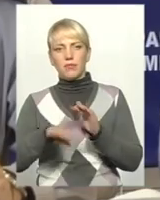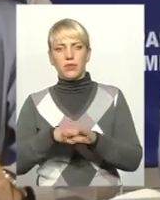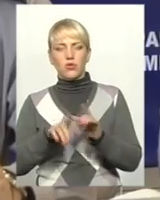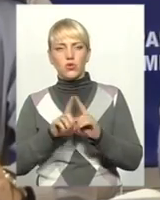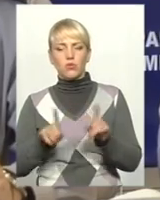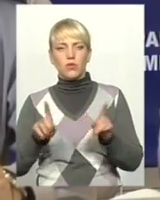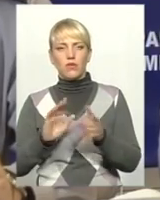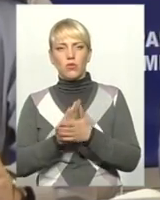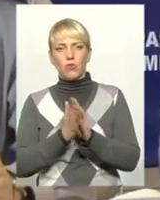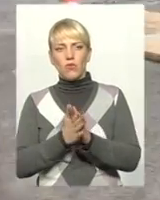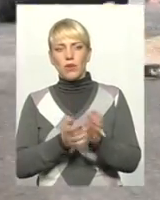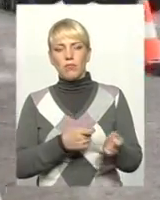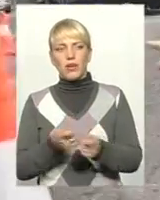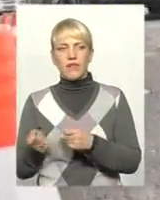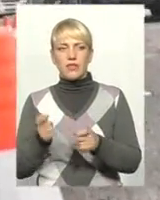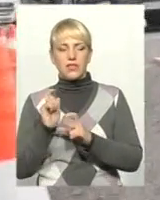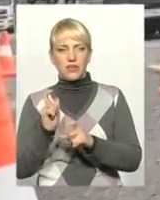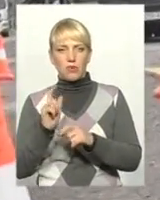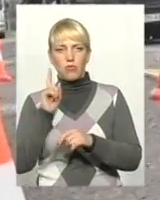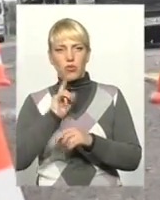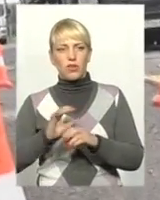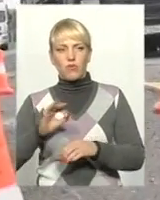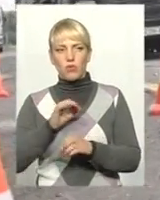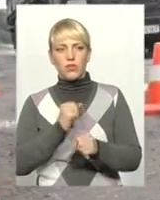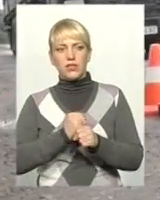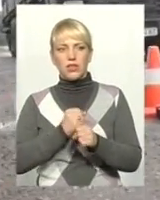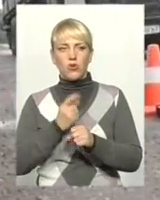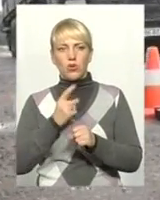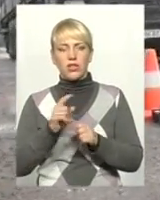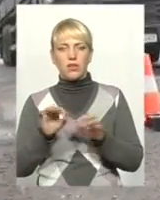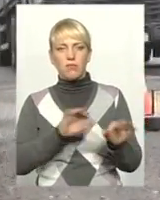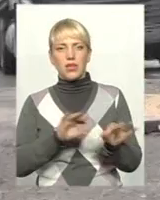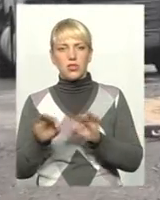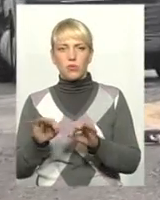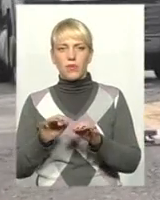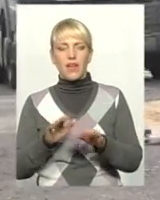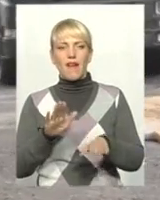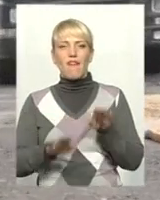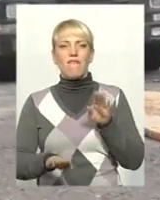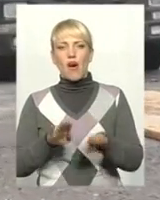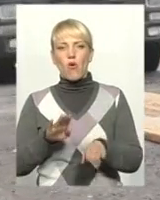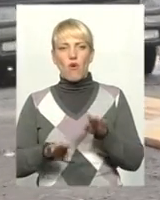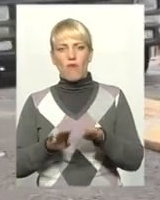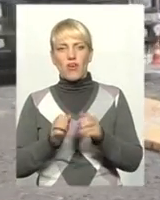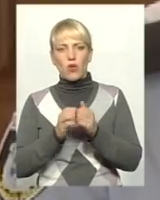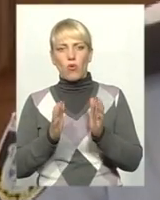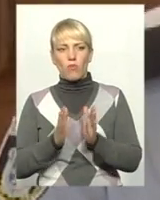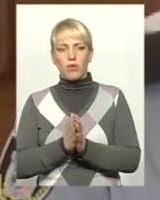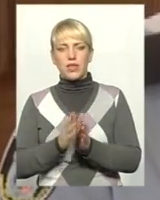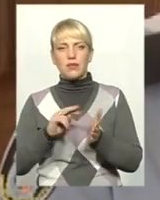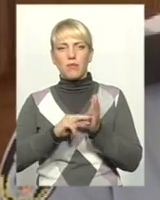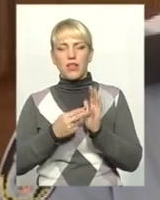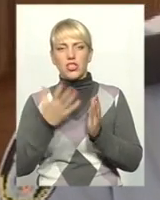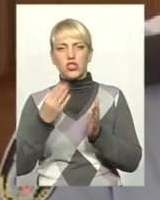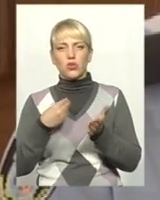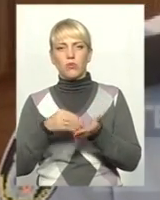особливі умови перевезення вантажів. Поки що в області діє один пересувний ваговий комплекс. Проте у планах закупити ще два. На кожен